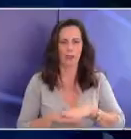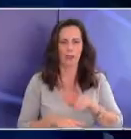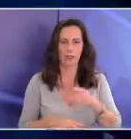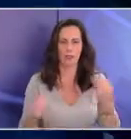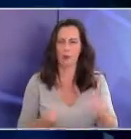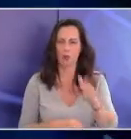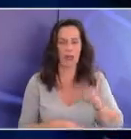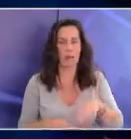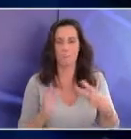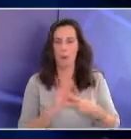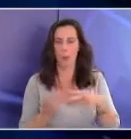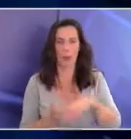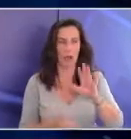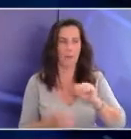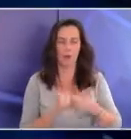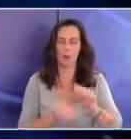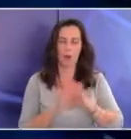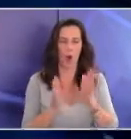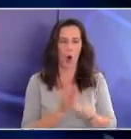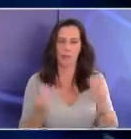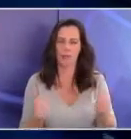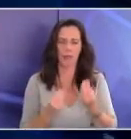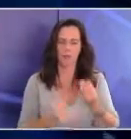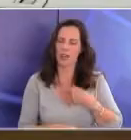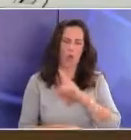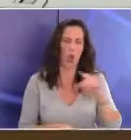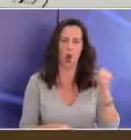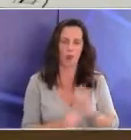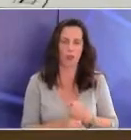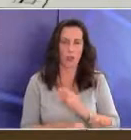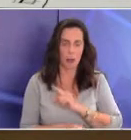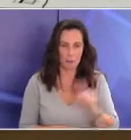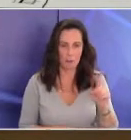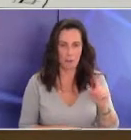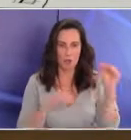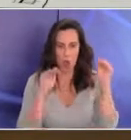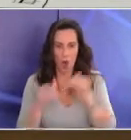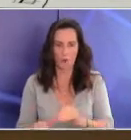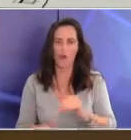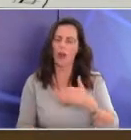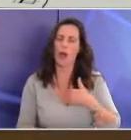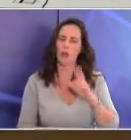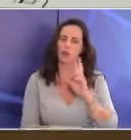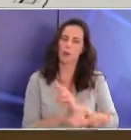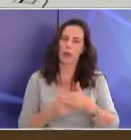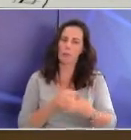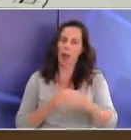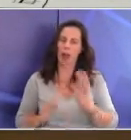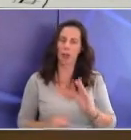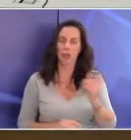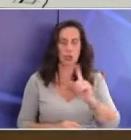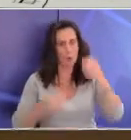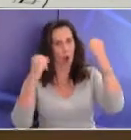משהו שאני גם בפוליטיקה, גם בספורט, בכל מקום, אני לא עושה. מי שהולך ומתרסק, אני תמיד שמור מרחק.